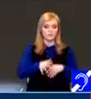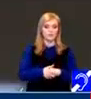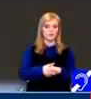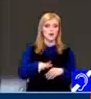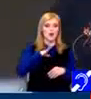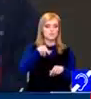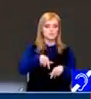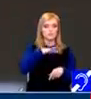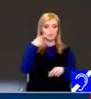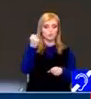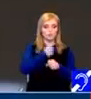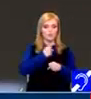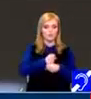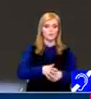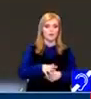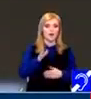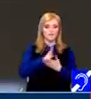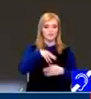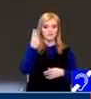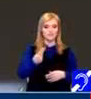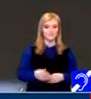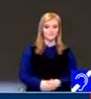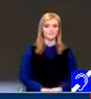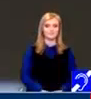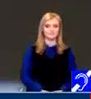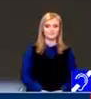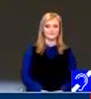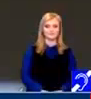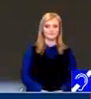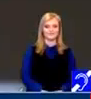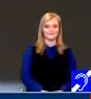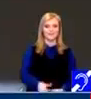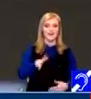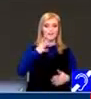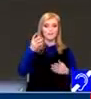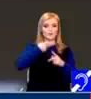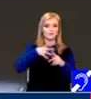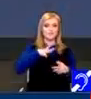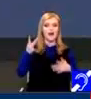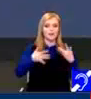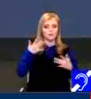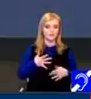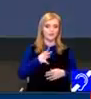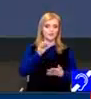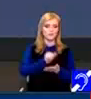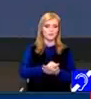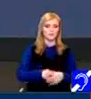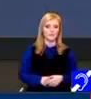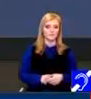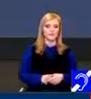lucruri foarte bune. Avem și arte. Ui. Actorie. Îmi pare rău. În timp de